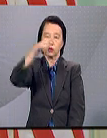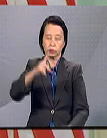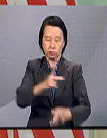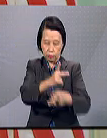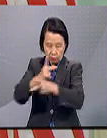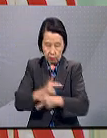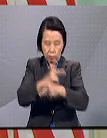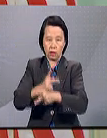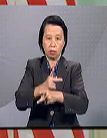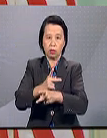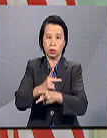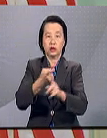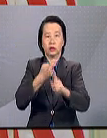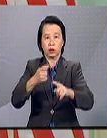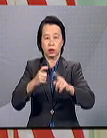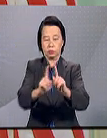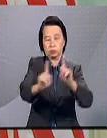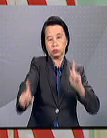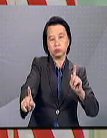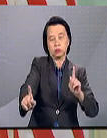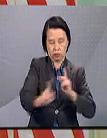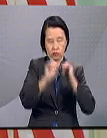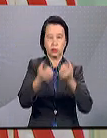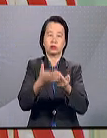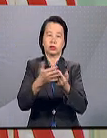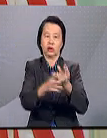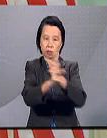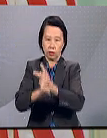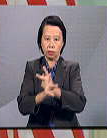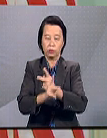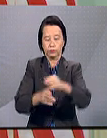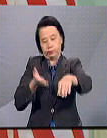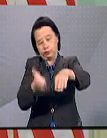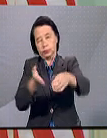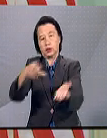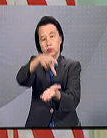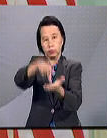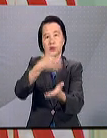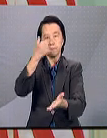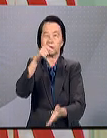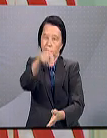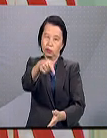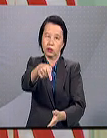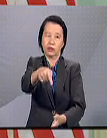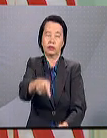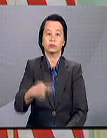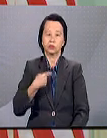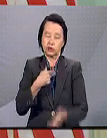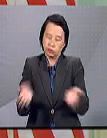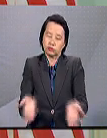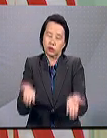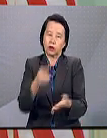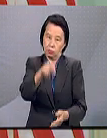mengawal dari segi social distancing dan sebagainya adalah sembelih di pusat sembelihan. Kita